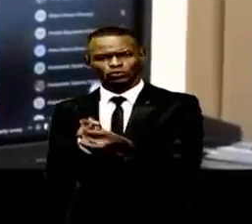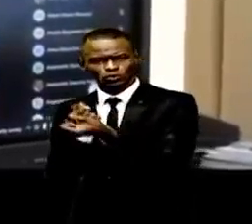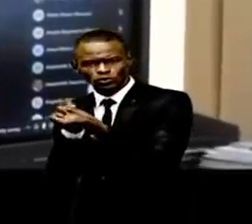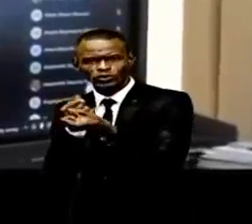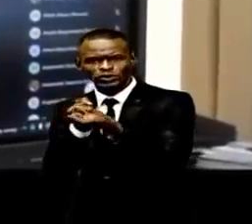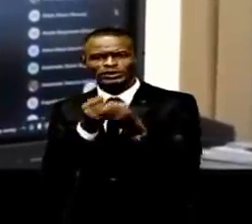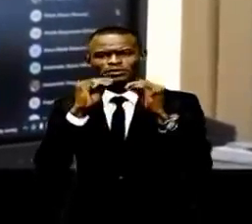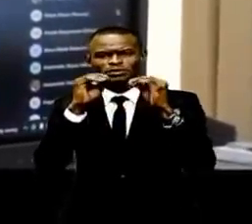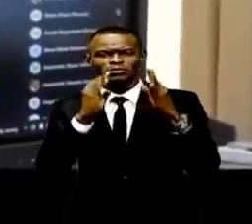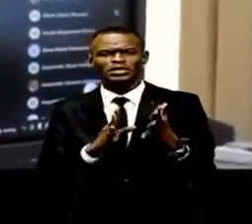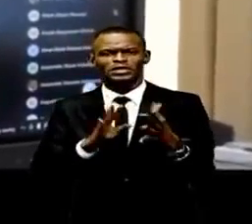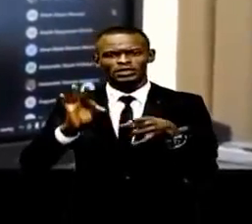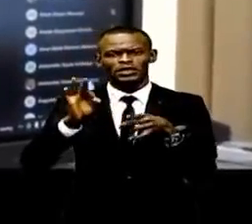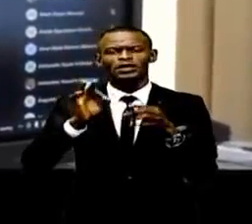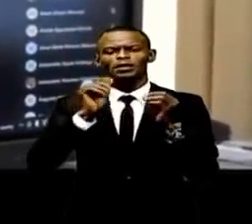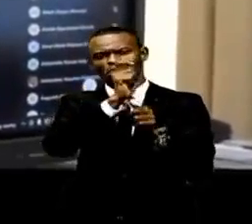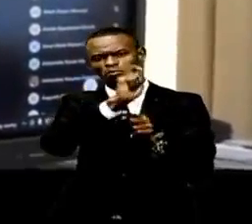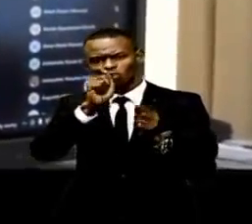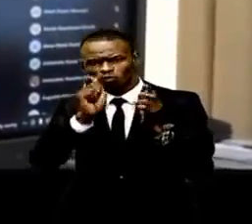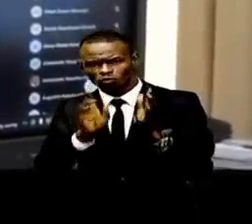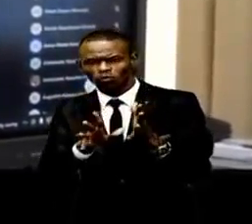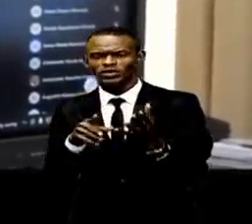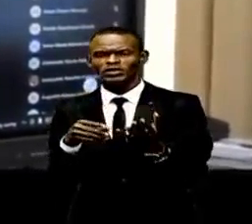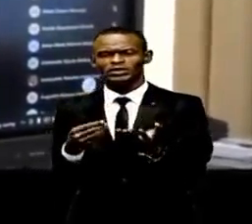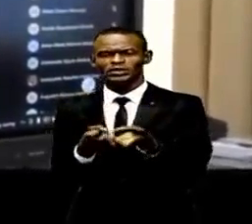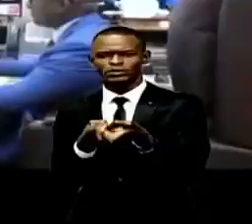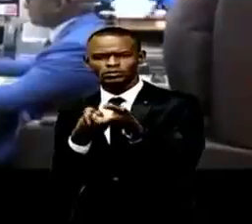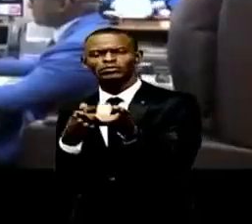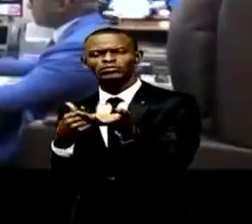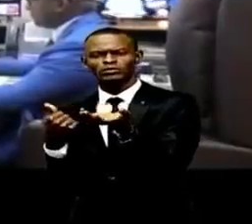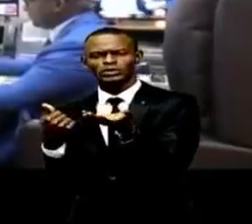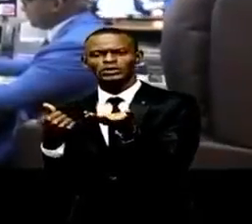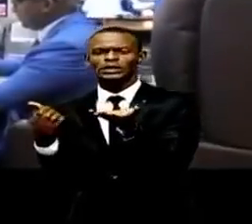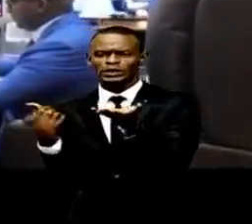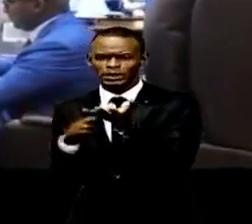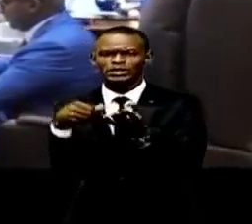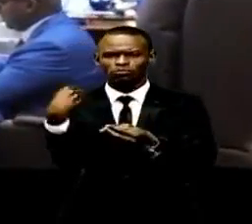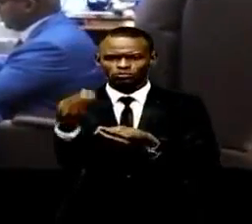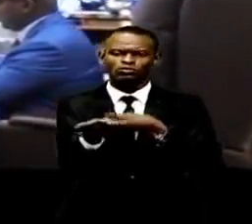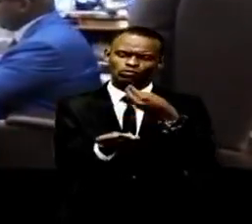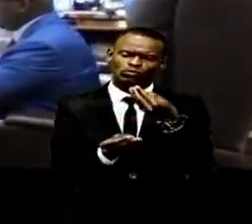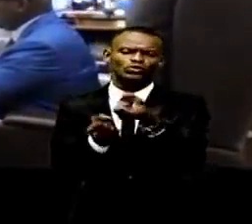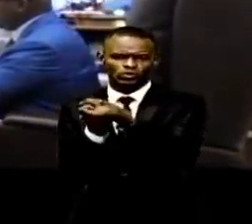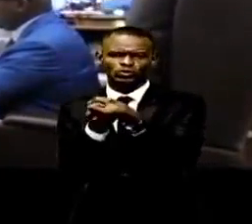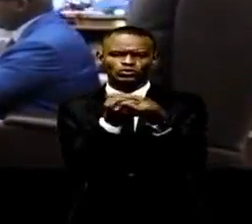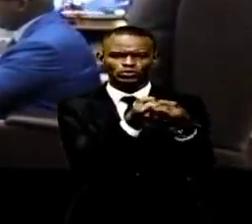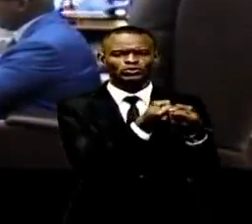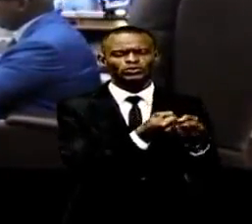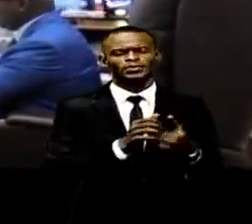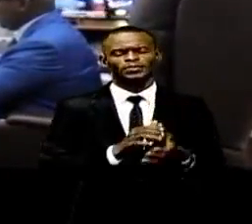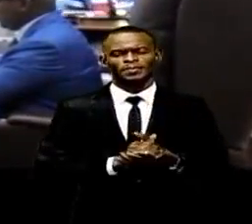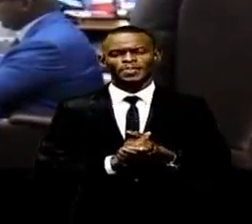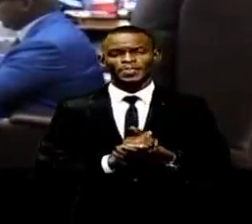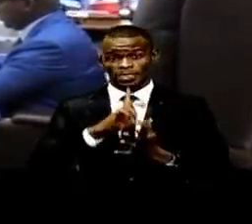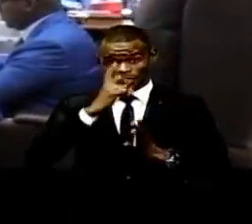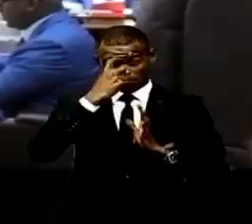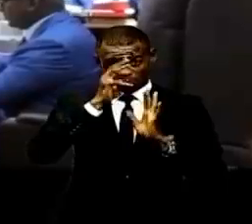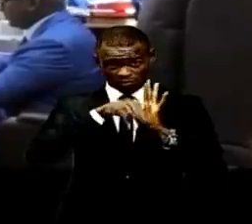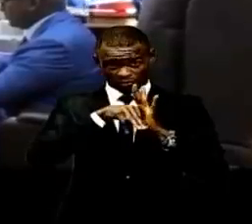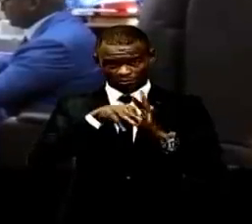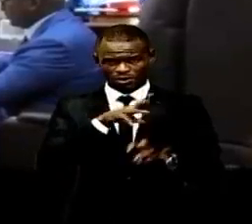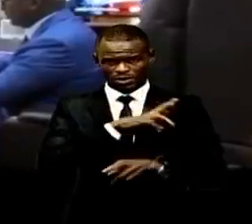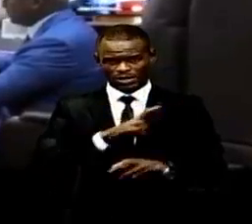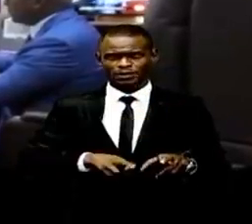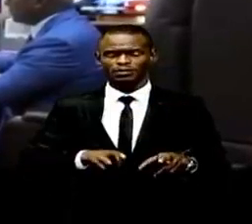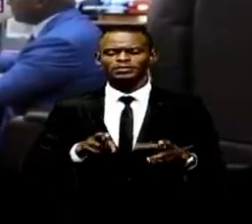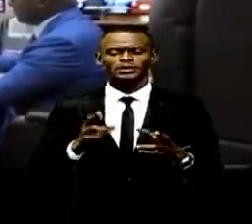des frontières nationales. Le gouvernement de la République a aussi été saisi des revendications des